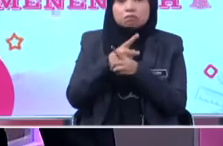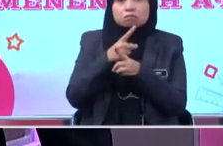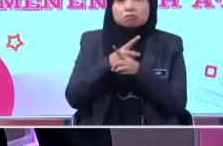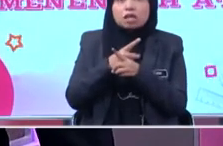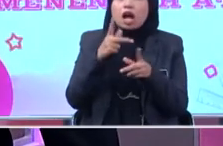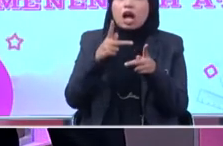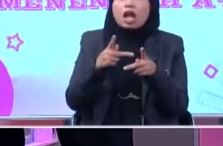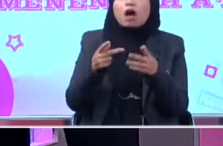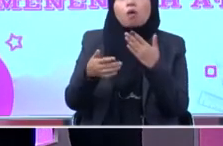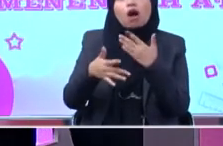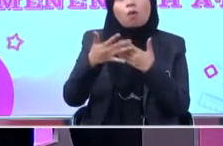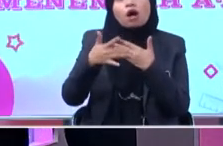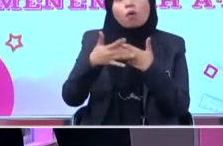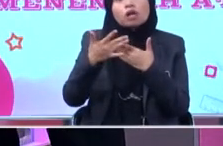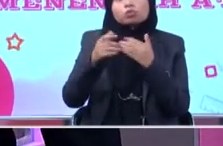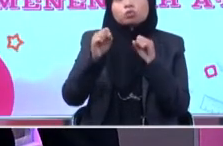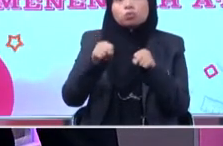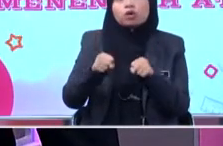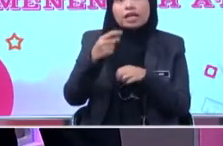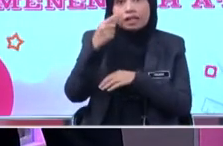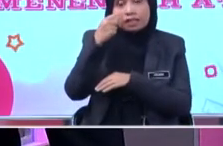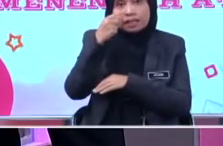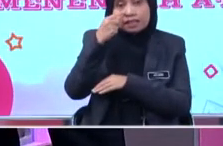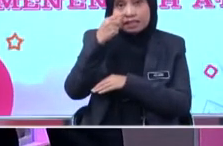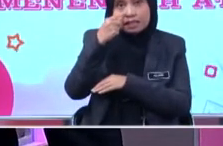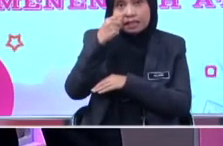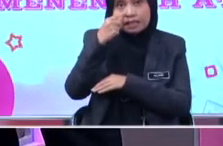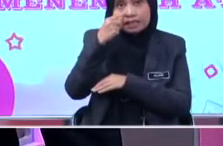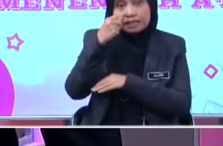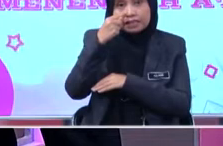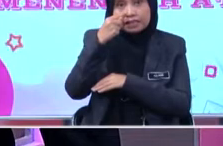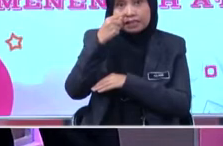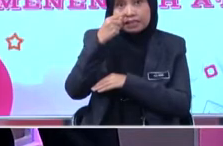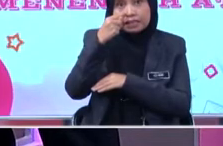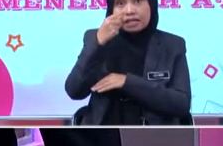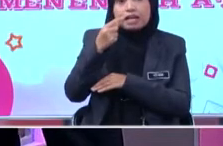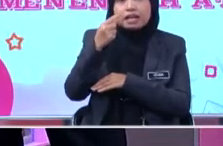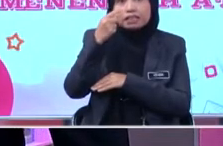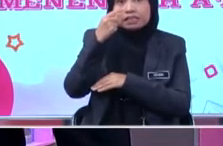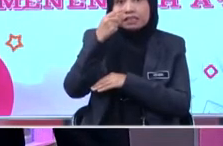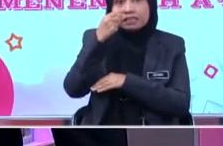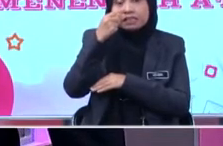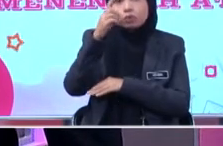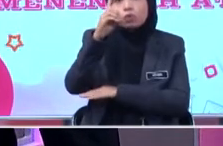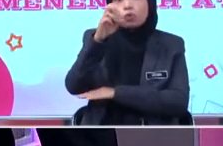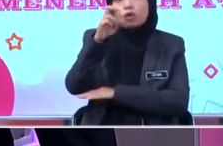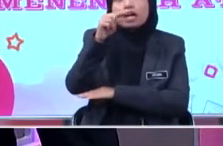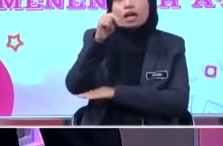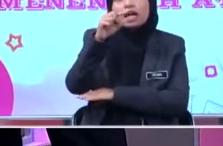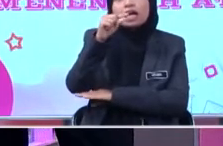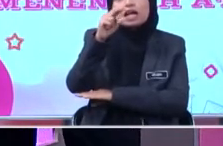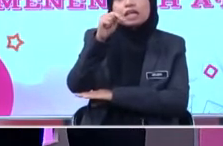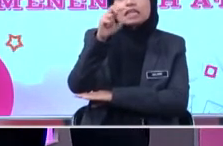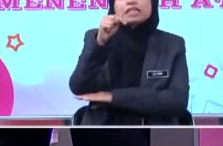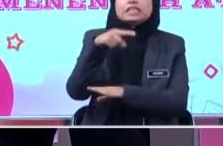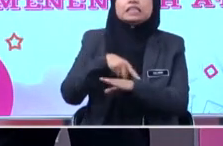awal Ya bolehlah menekan untuk itu ada deres saudara in a dengung getaran di hidung